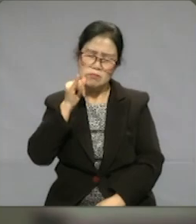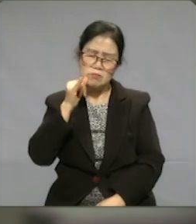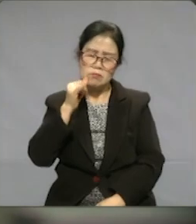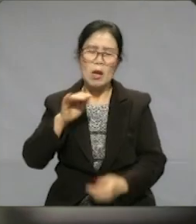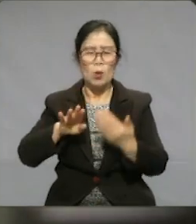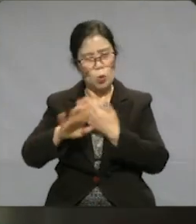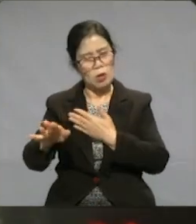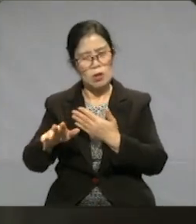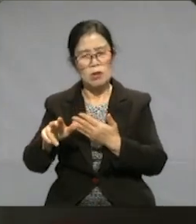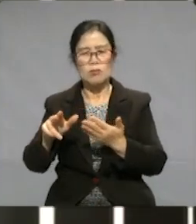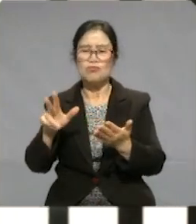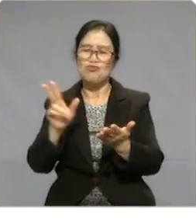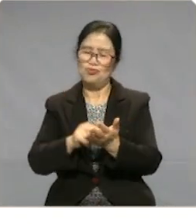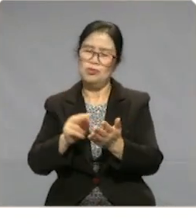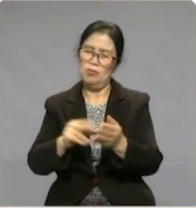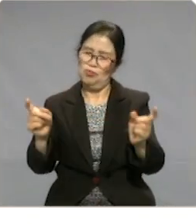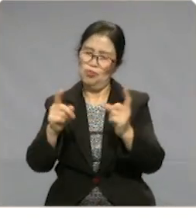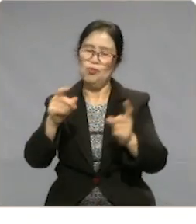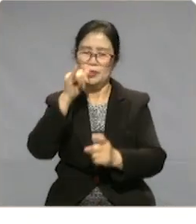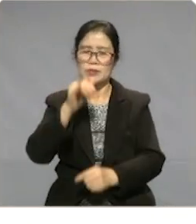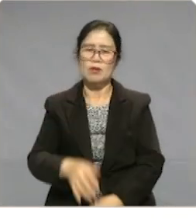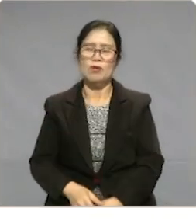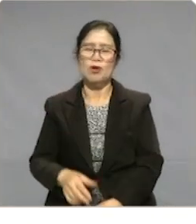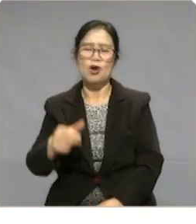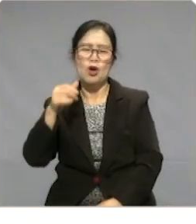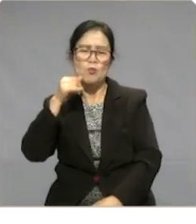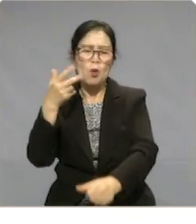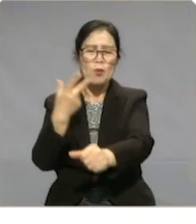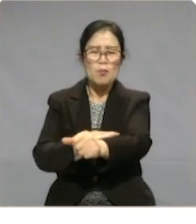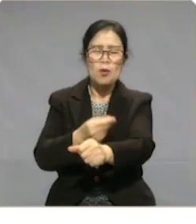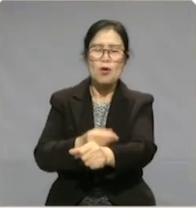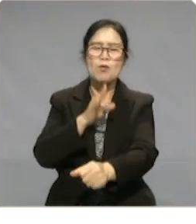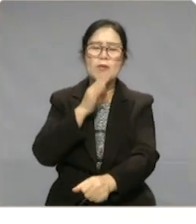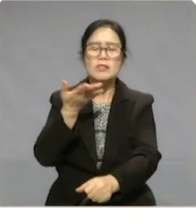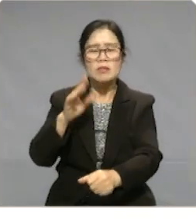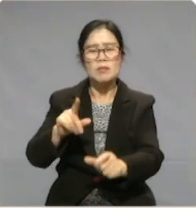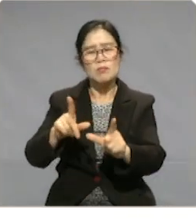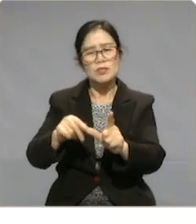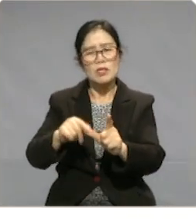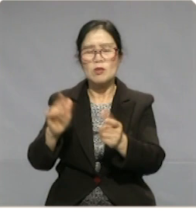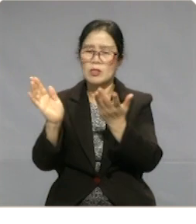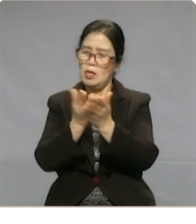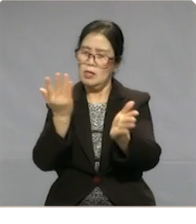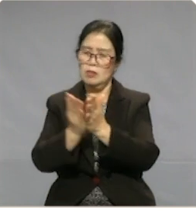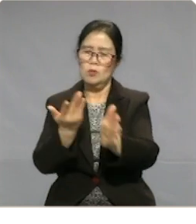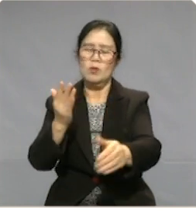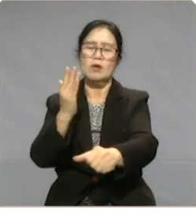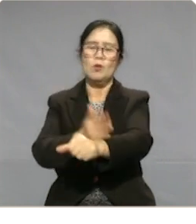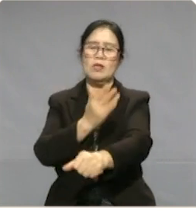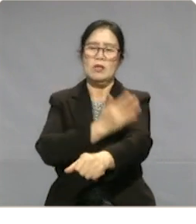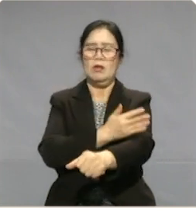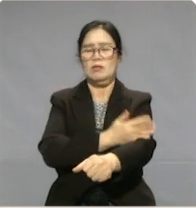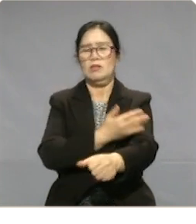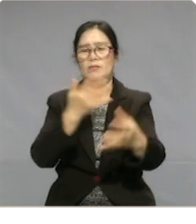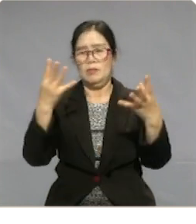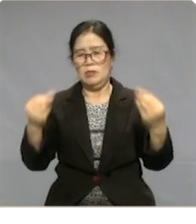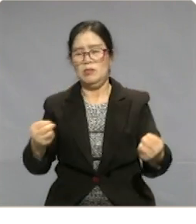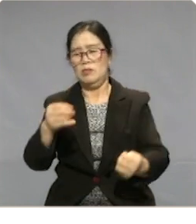주장했습니다. 프로포폴을 투약한 것은 맞지만 일부 사실과 다르거나 과장된 부분이 많다는